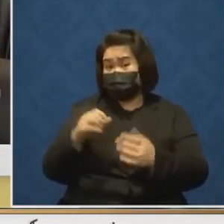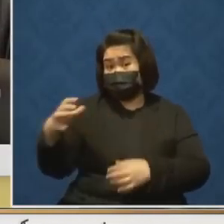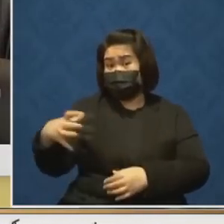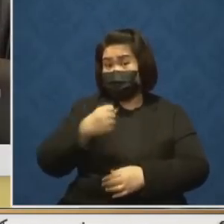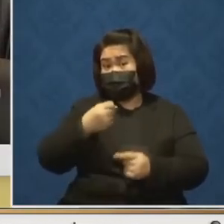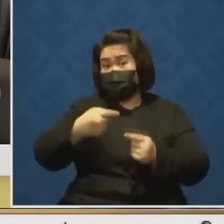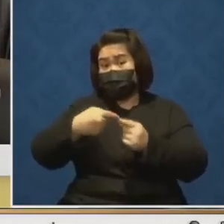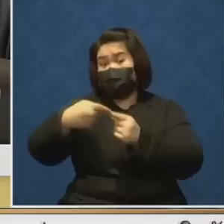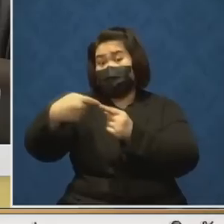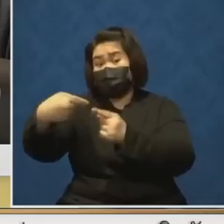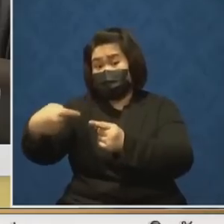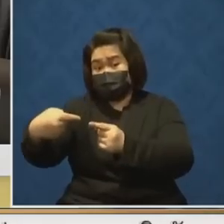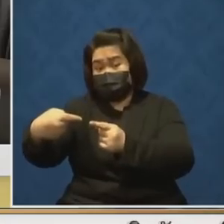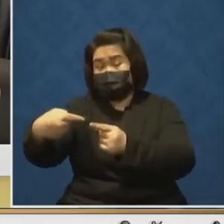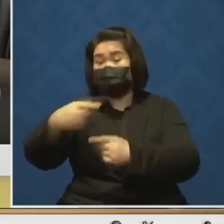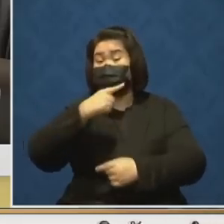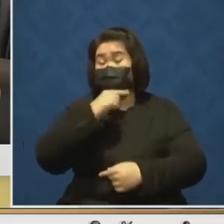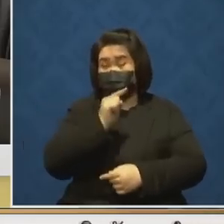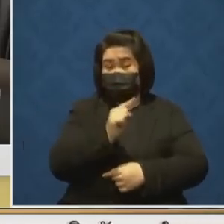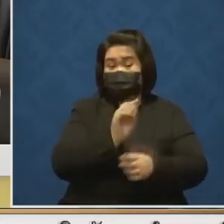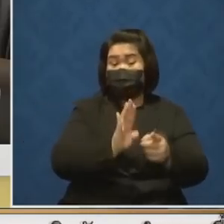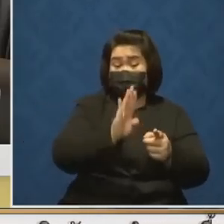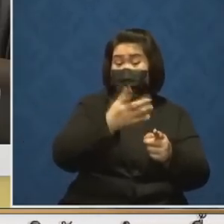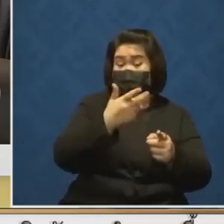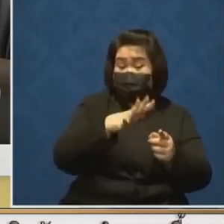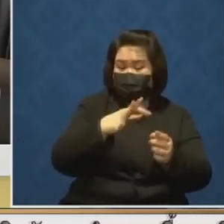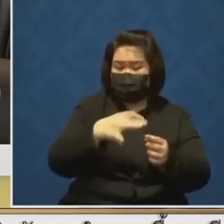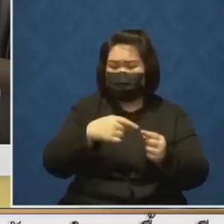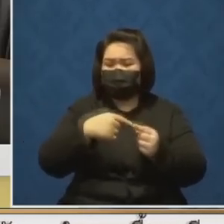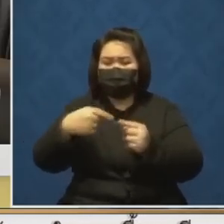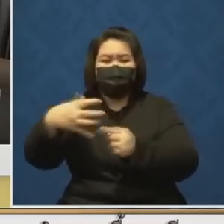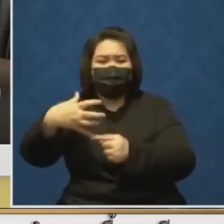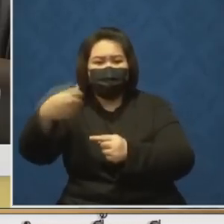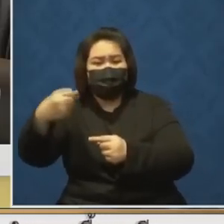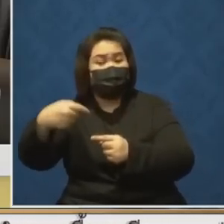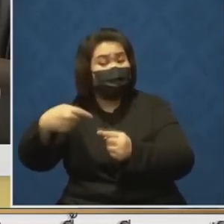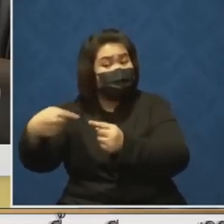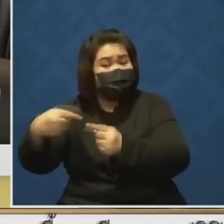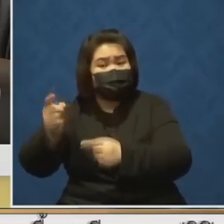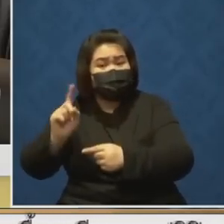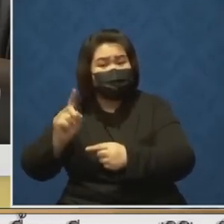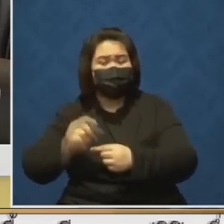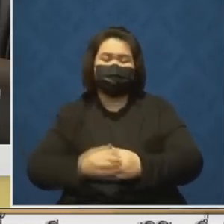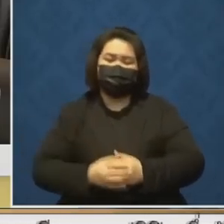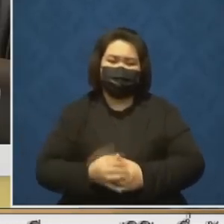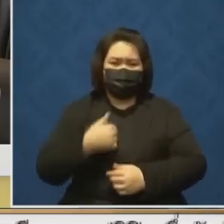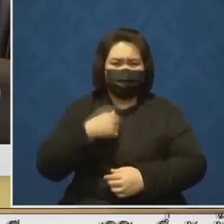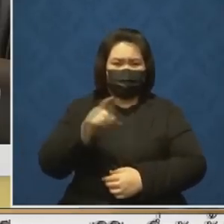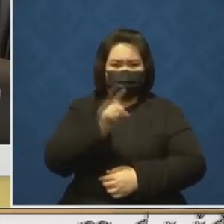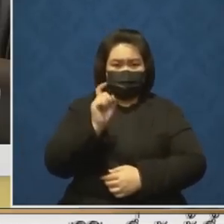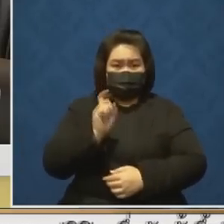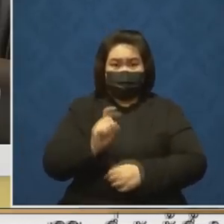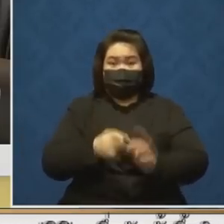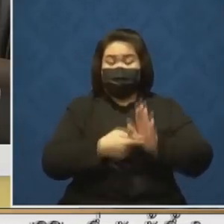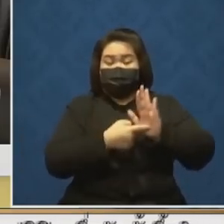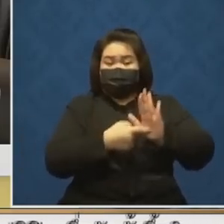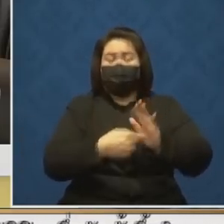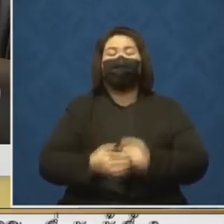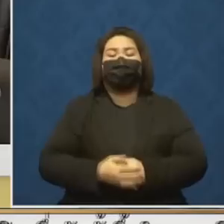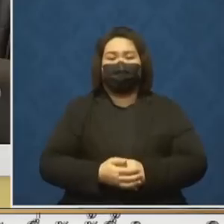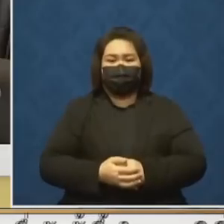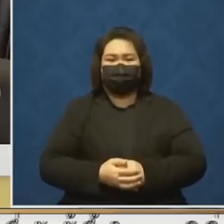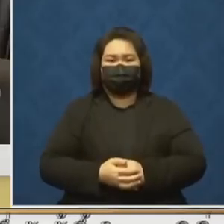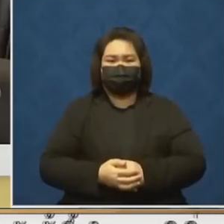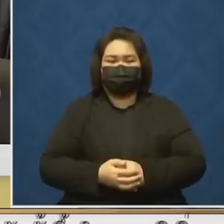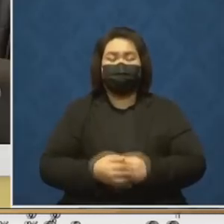น ofากผู้รับเป็นห rocket kampfักสงใสตวอย่เช่นโครงการก่อ